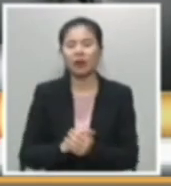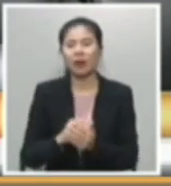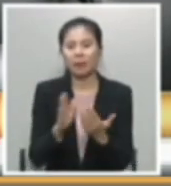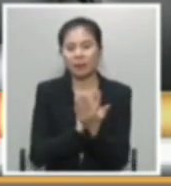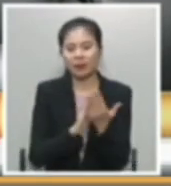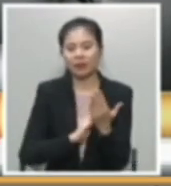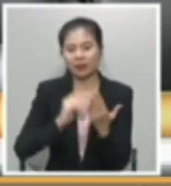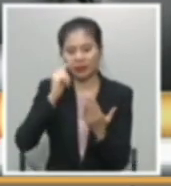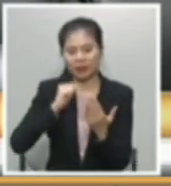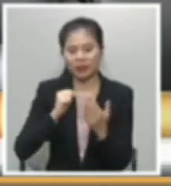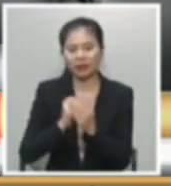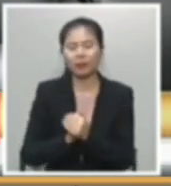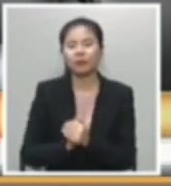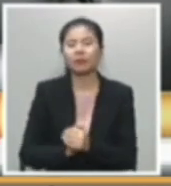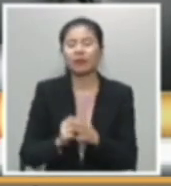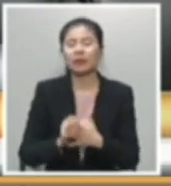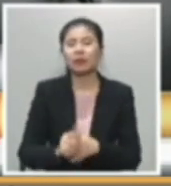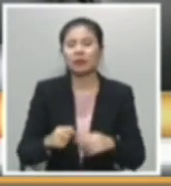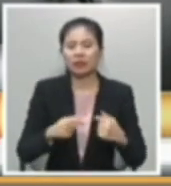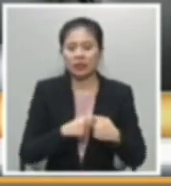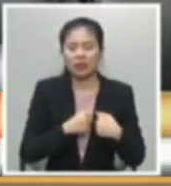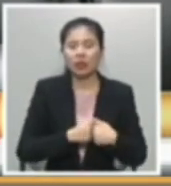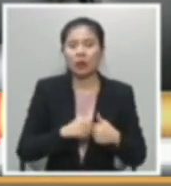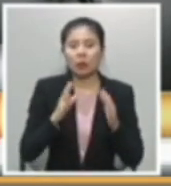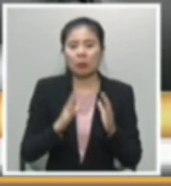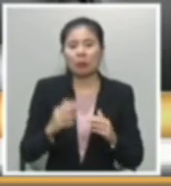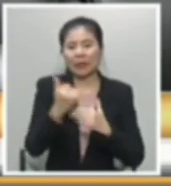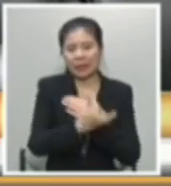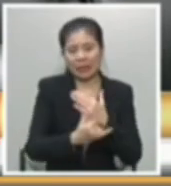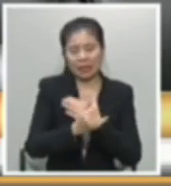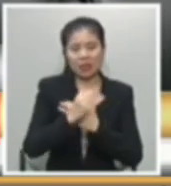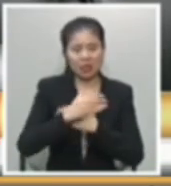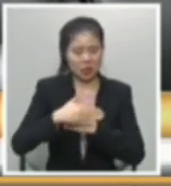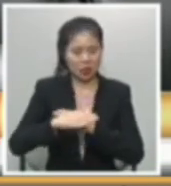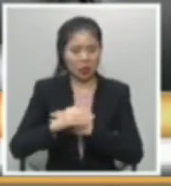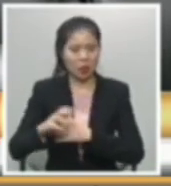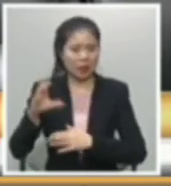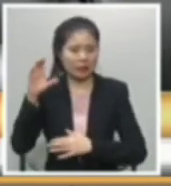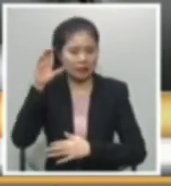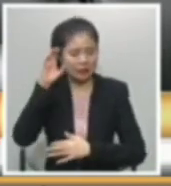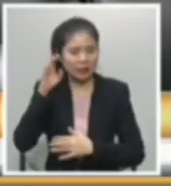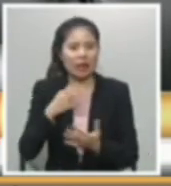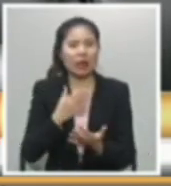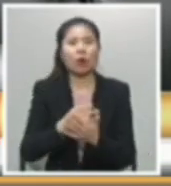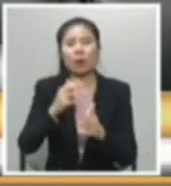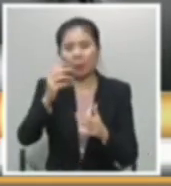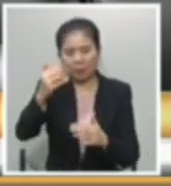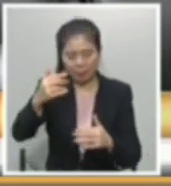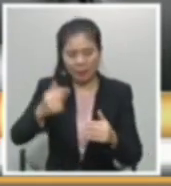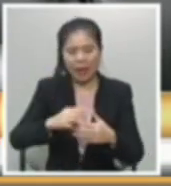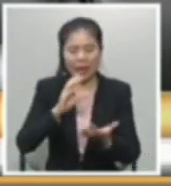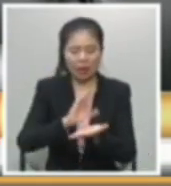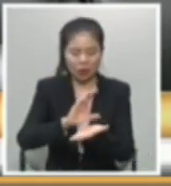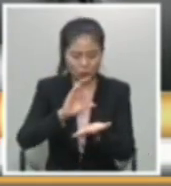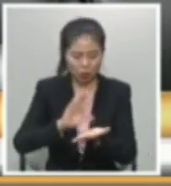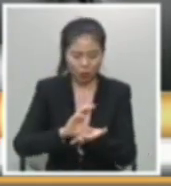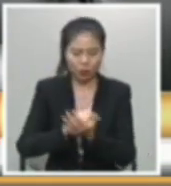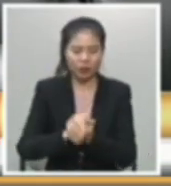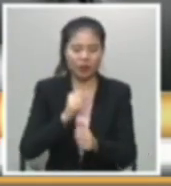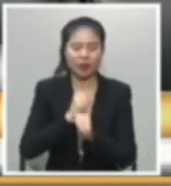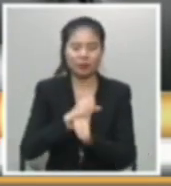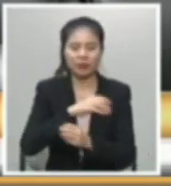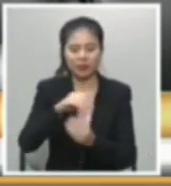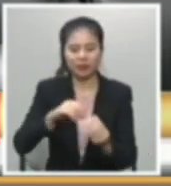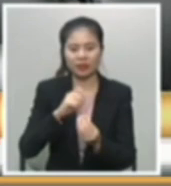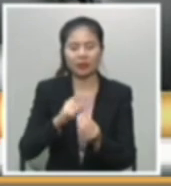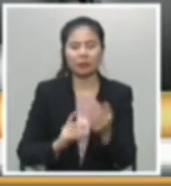ราได้รับความเชื่อใจความเชื่อมั่นจากประเทศอื่นๆเพื่อที่เราจะสามารถผ่านวิกฤตทางเศรษฐกิจครั้งนี้